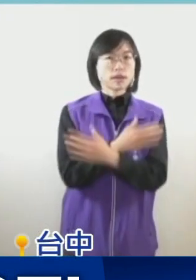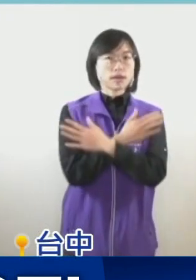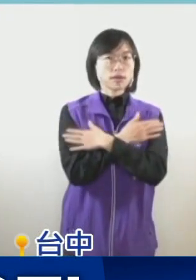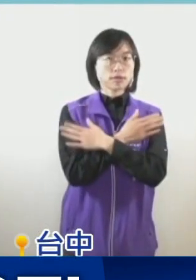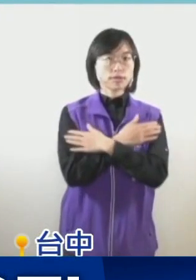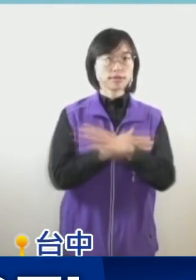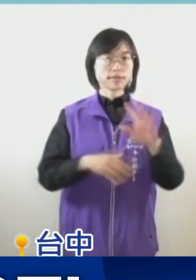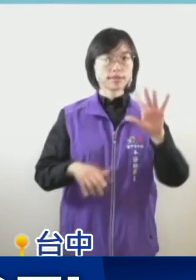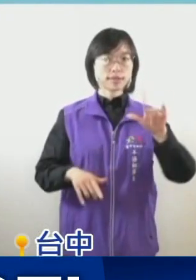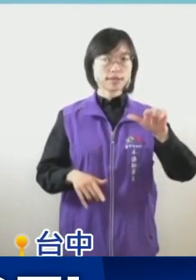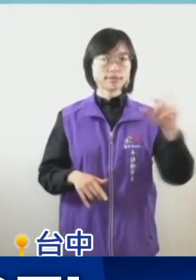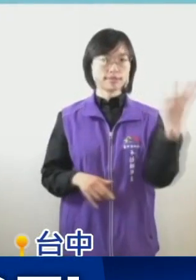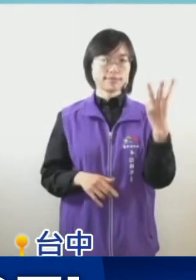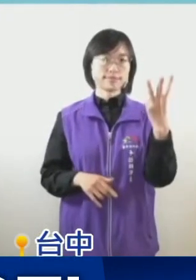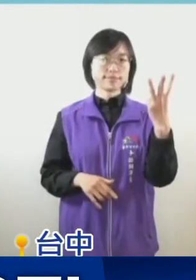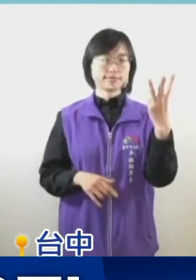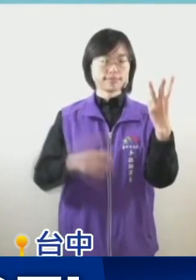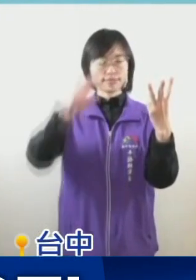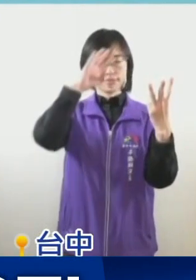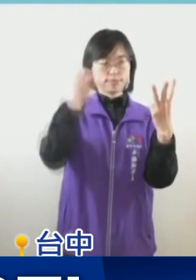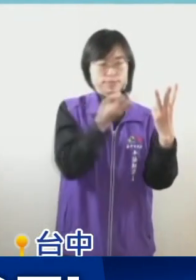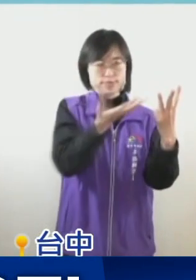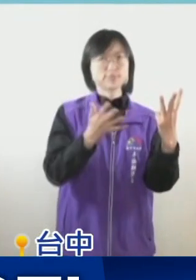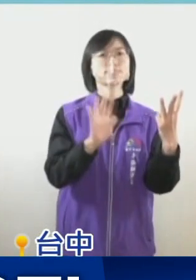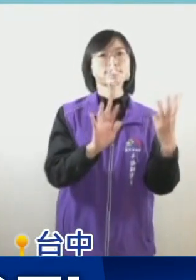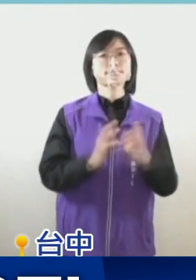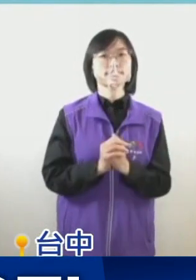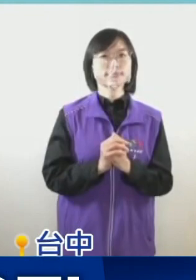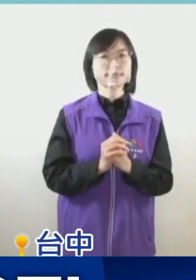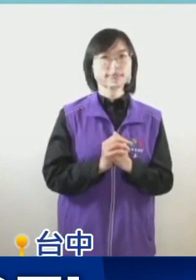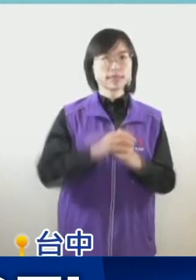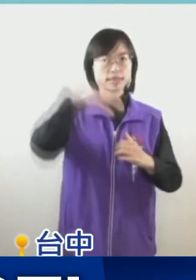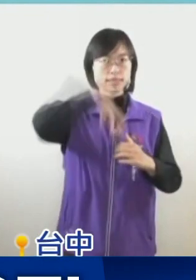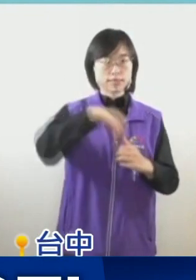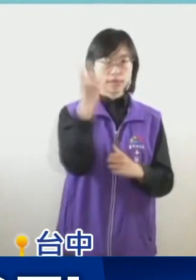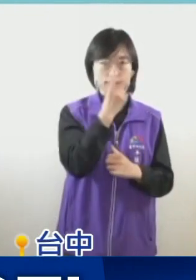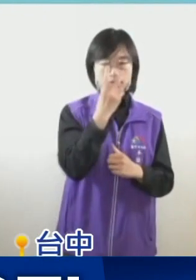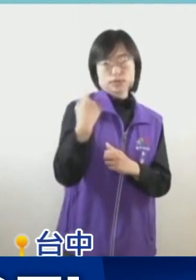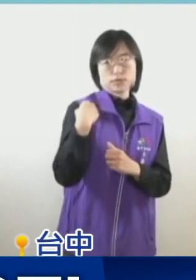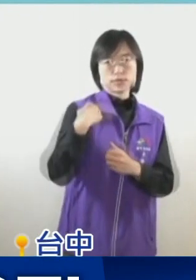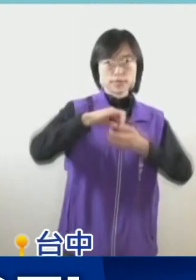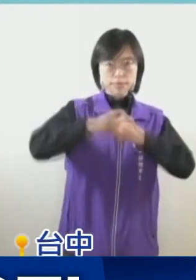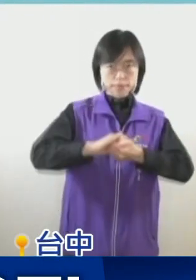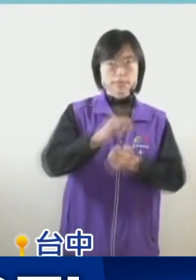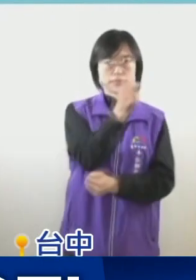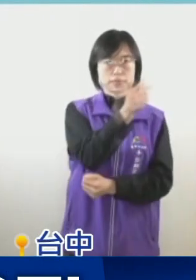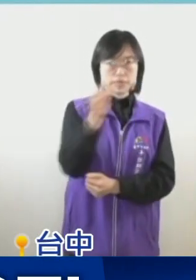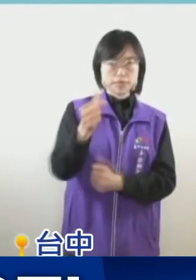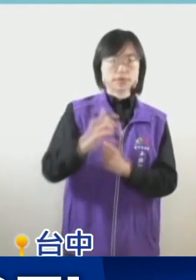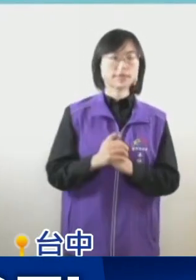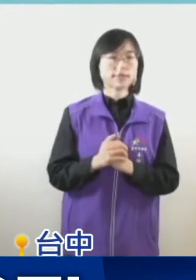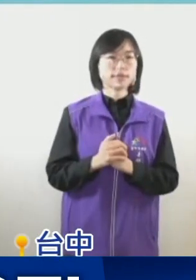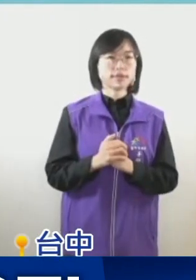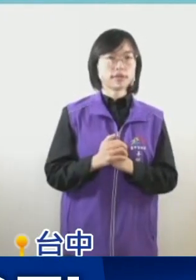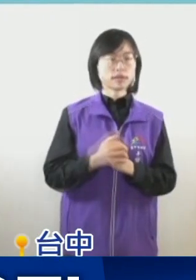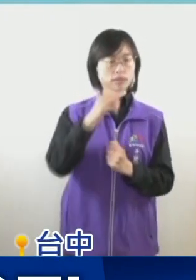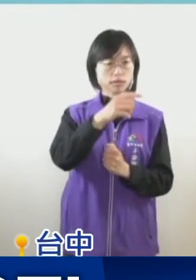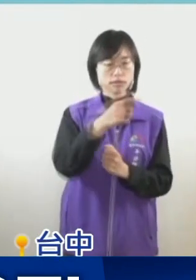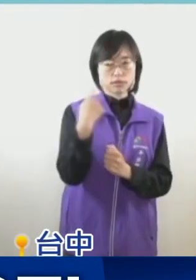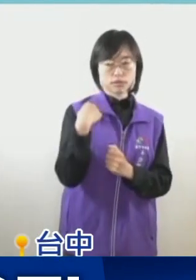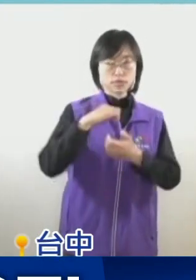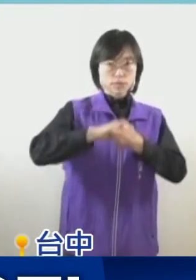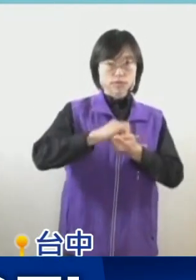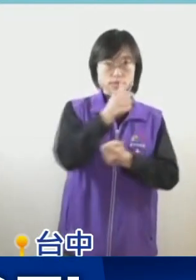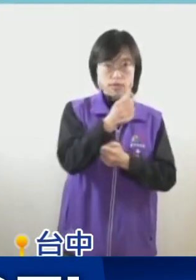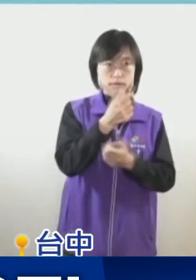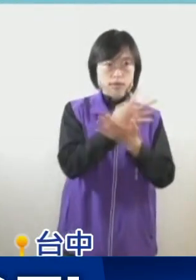幼儿园的老师哦。那幼儿园的老师呢，有2个昨天才确诊，所以目前还没有领到，还没有安排